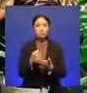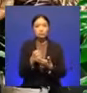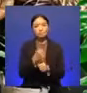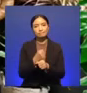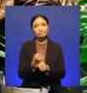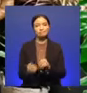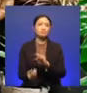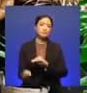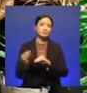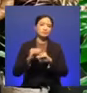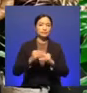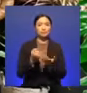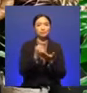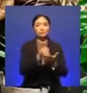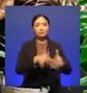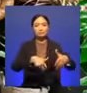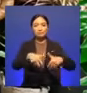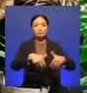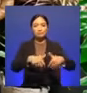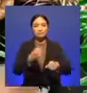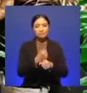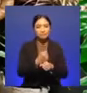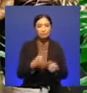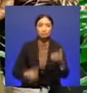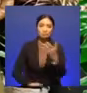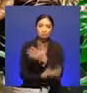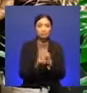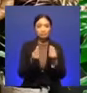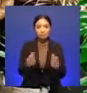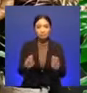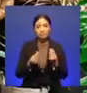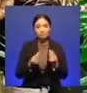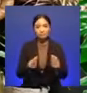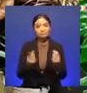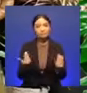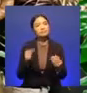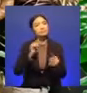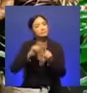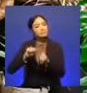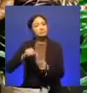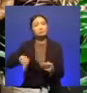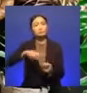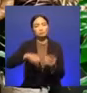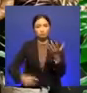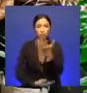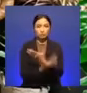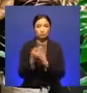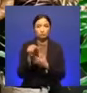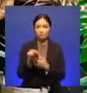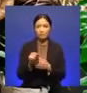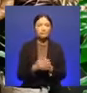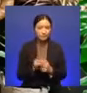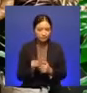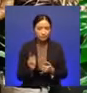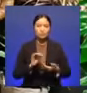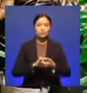าในชุมชนให้ชุมชนเนี่ยสามารถได้ให้โอกาสกันและกันได้ซึ่งสิ่งเหล่านี้ครับมันจะต้องอาศัย